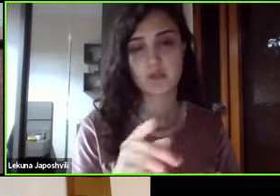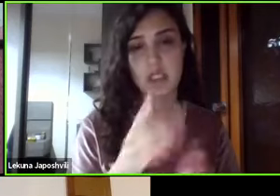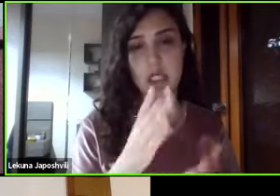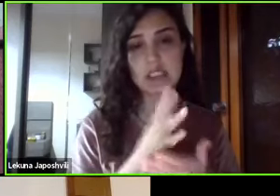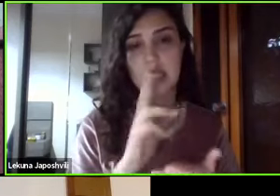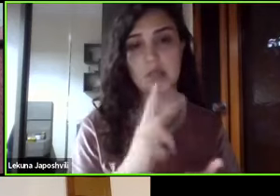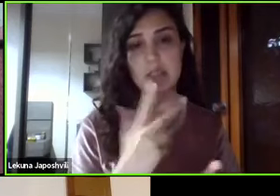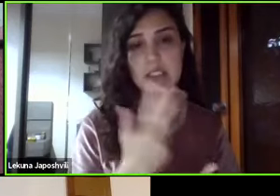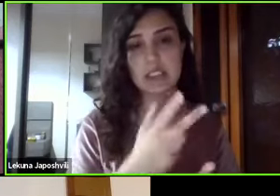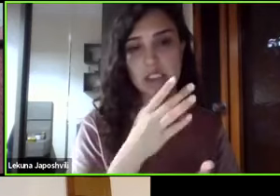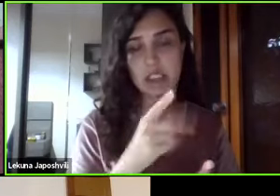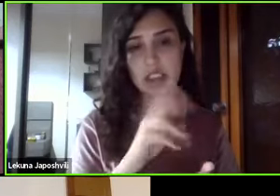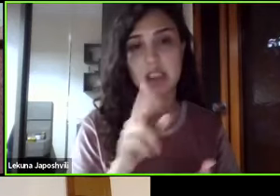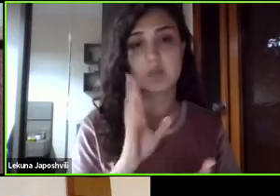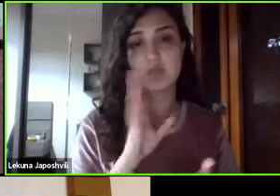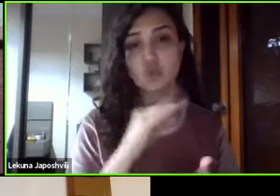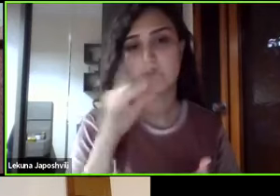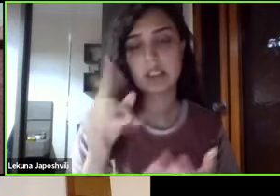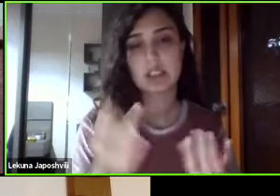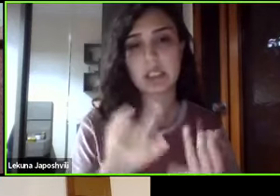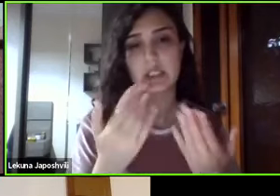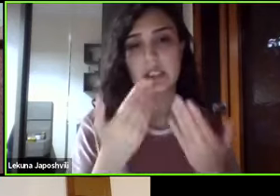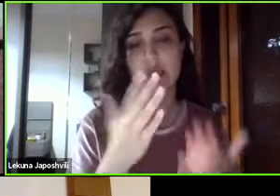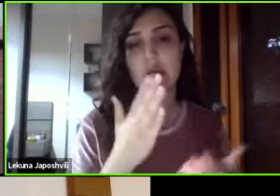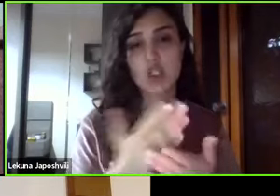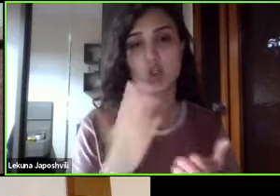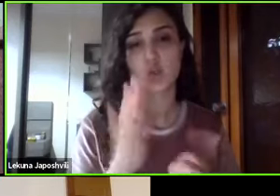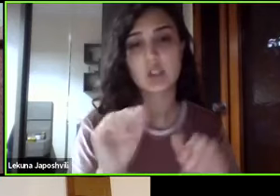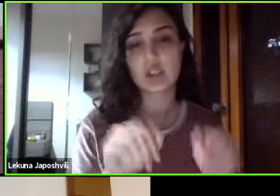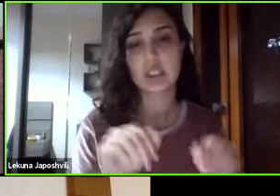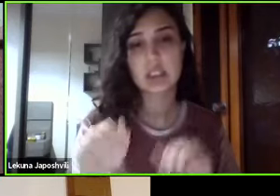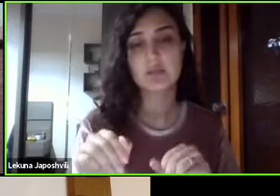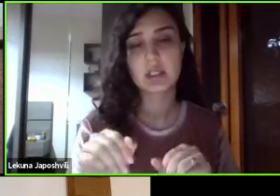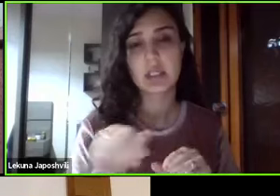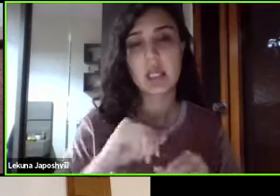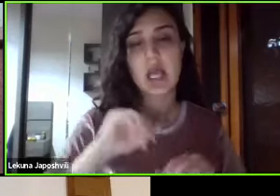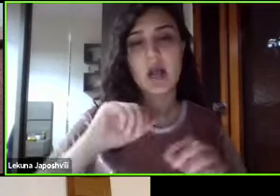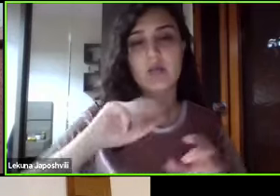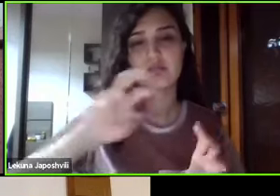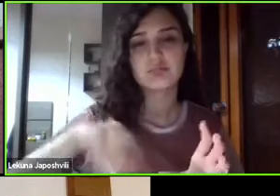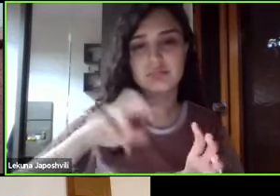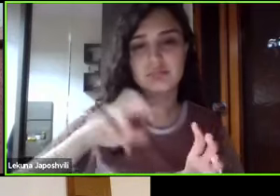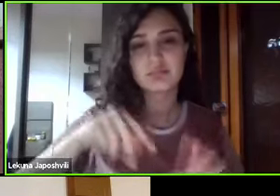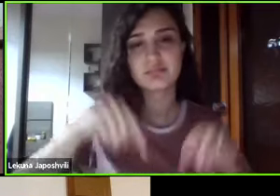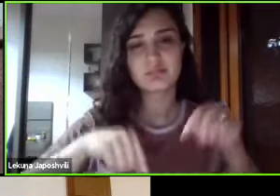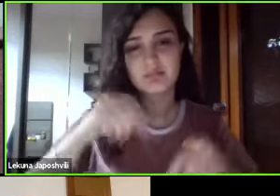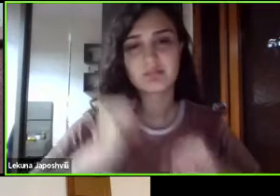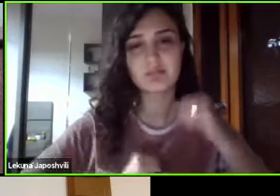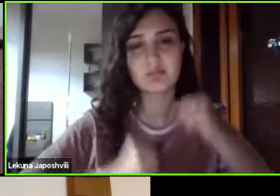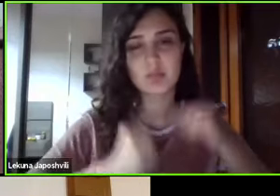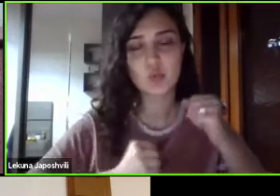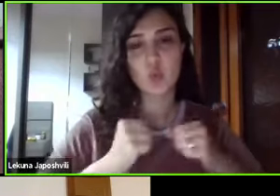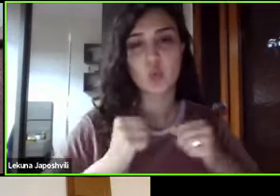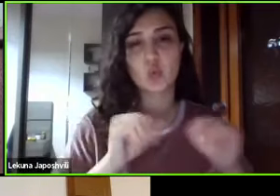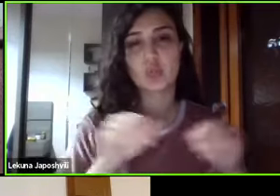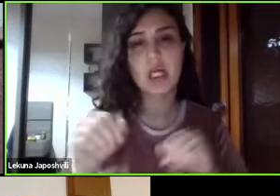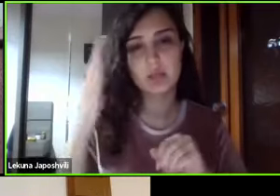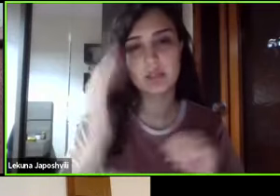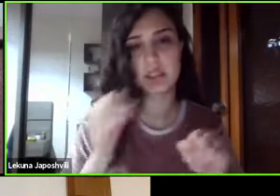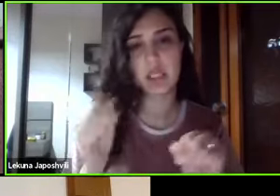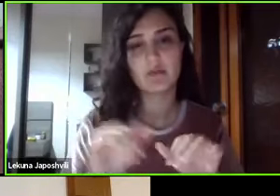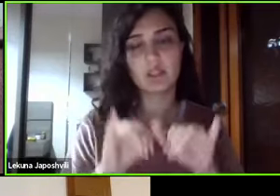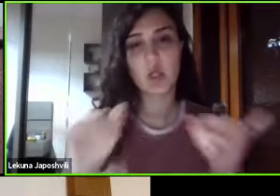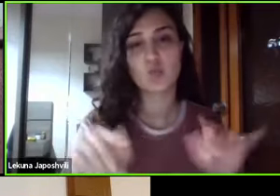3 წლის ასაკის და მშობელს აინტერესებს, არის თუ არა შესაძლებელი მსხვილი მოტორული უნარების